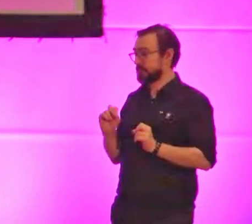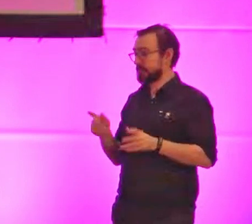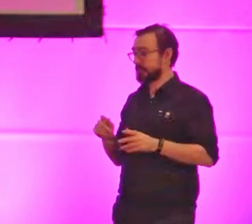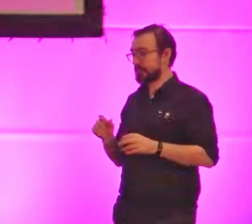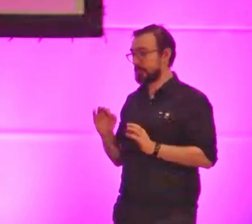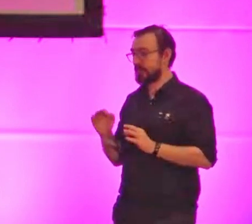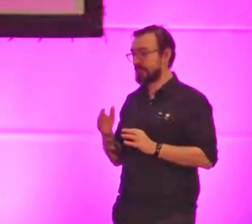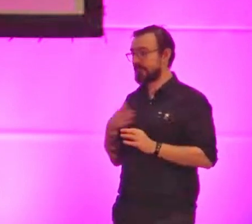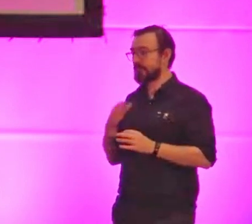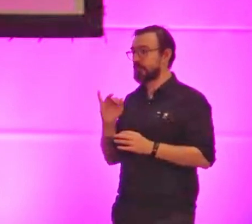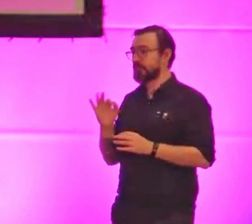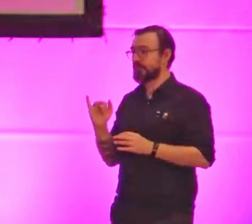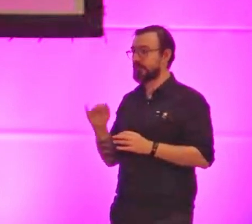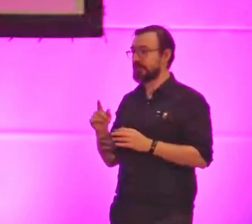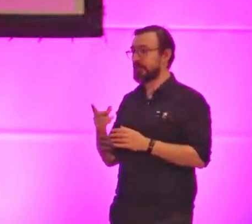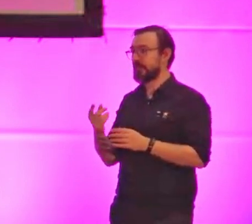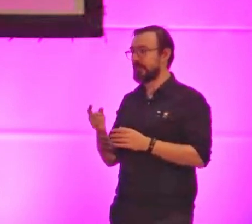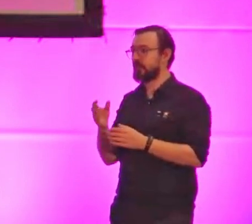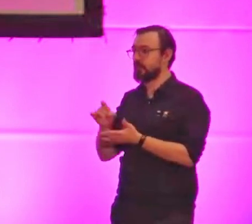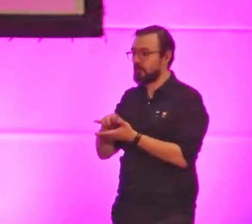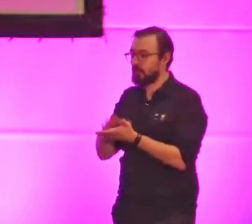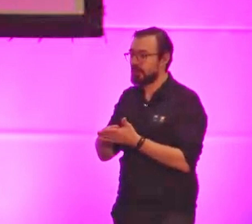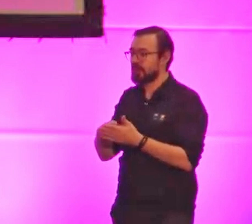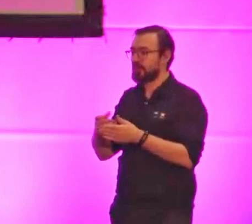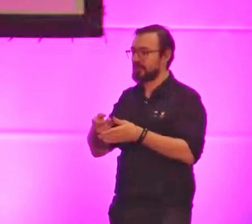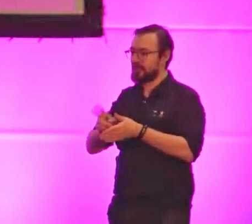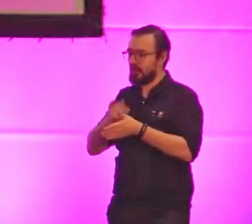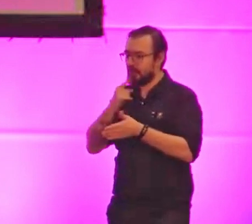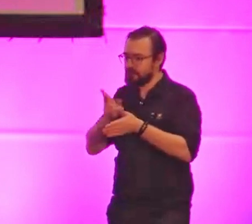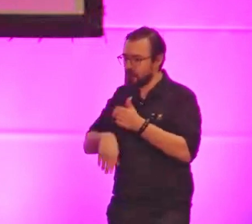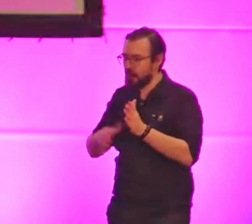Så vi begär in ett antal dokument, bland annat konstruktionsavtalet, det viktiga